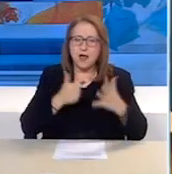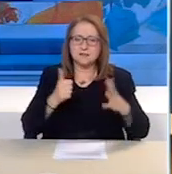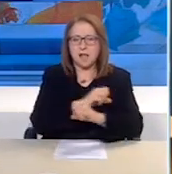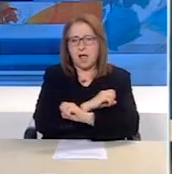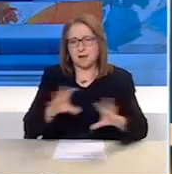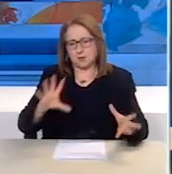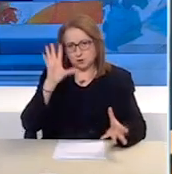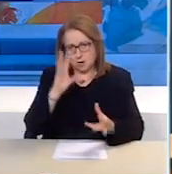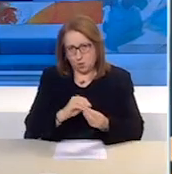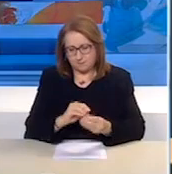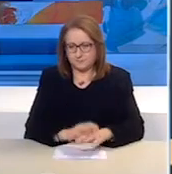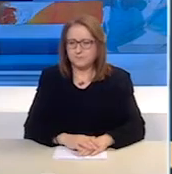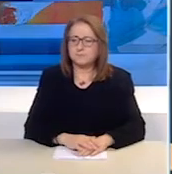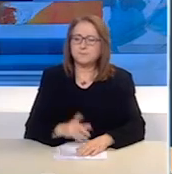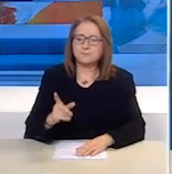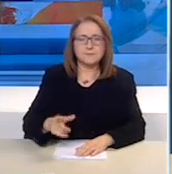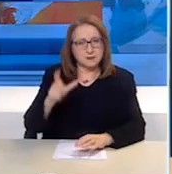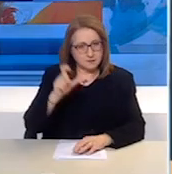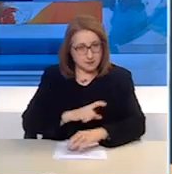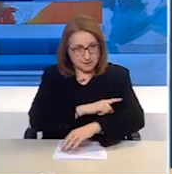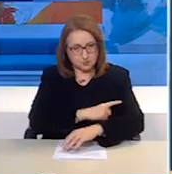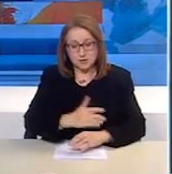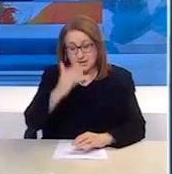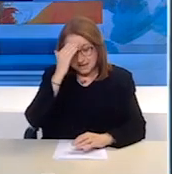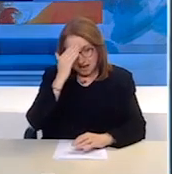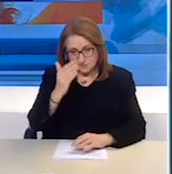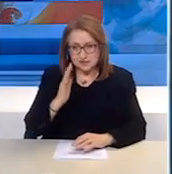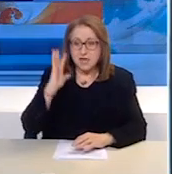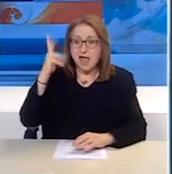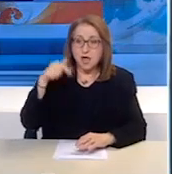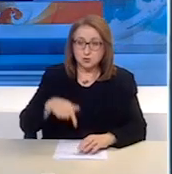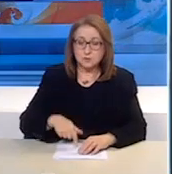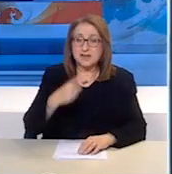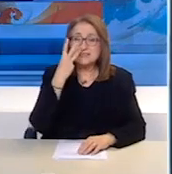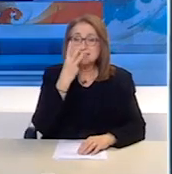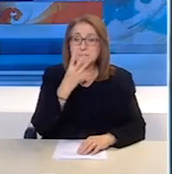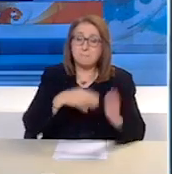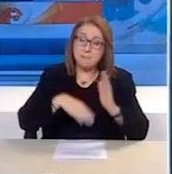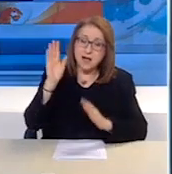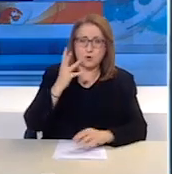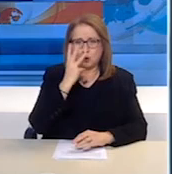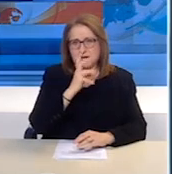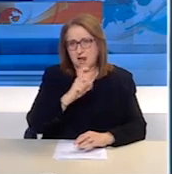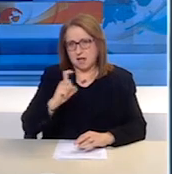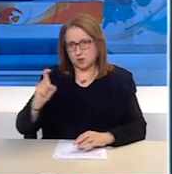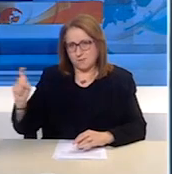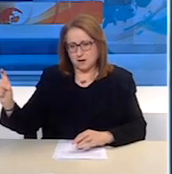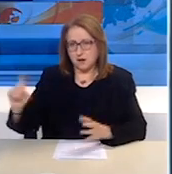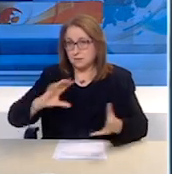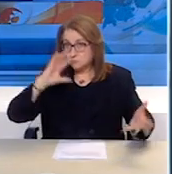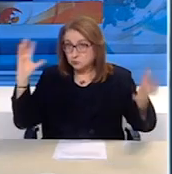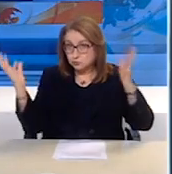Καλησπέρα σας. Έως σήμερα, περισσότερα από 3 εκατομμύρια καταγεγραμμένα κρούσματα του νέου κορονοϊού έχουν καταγραφεί